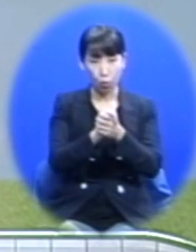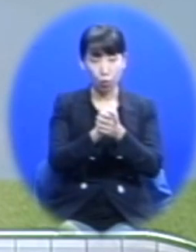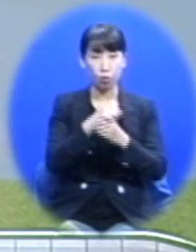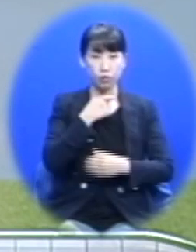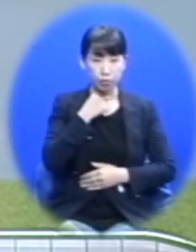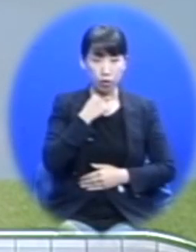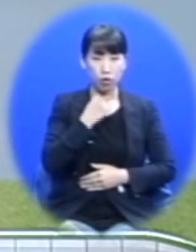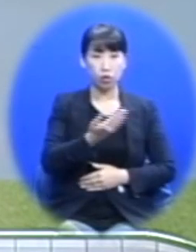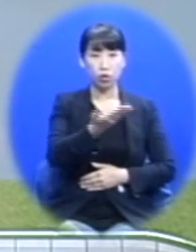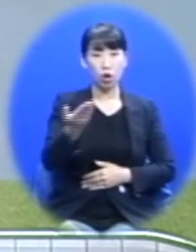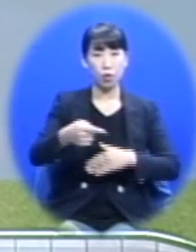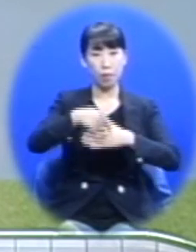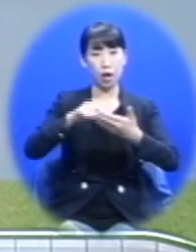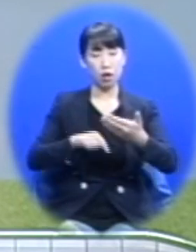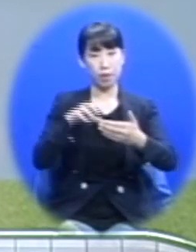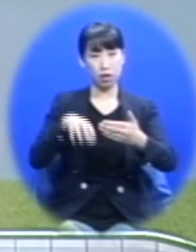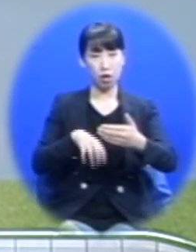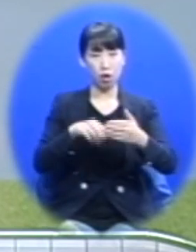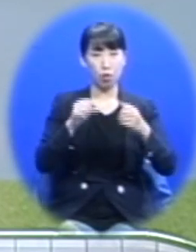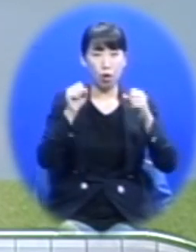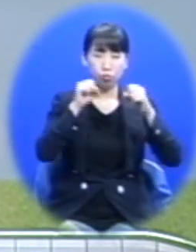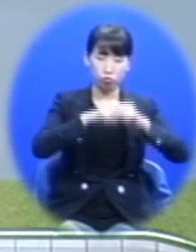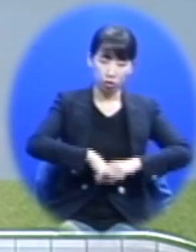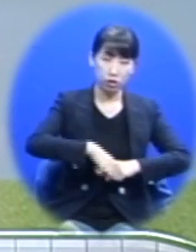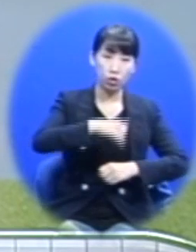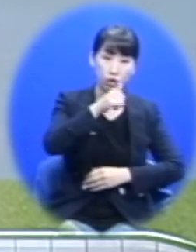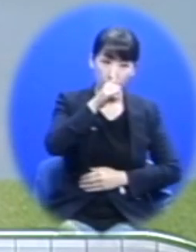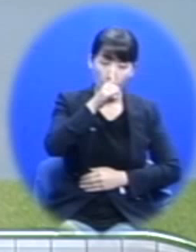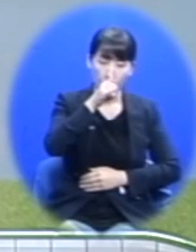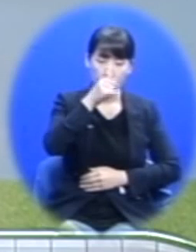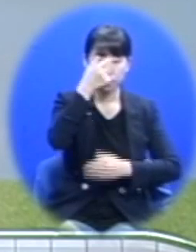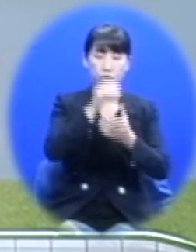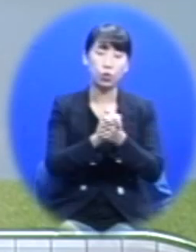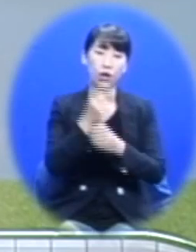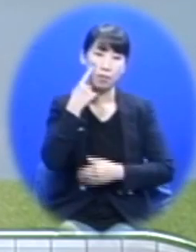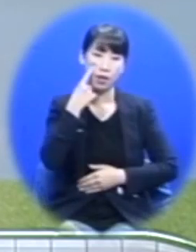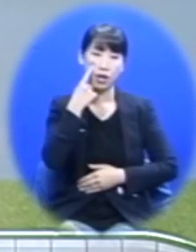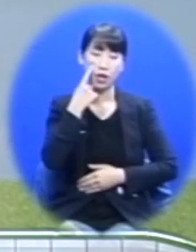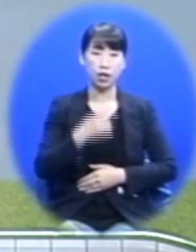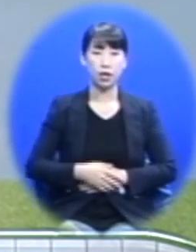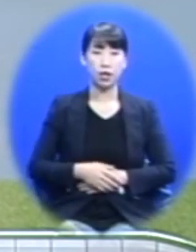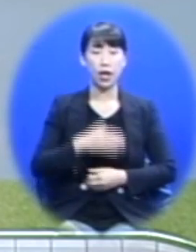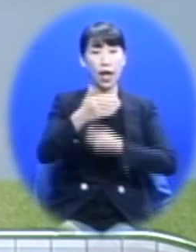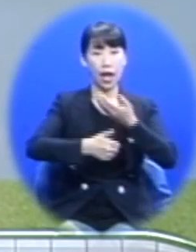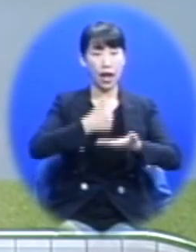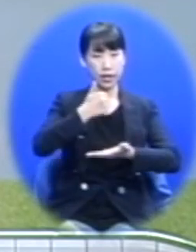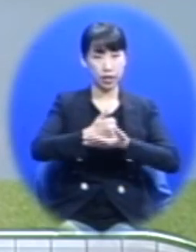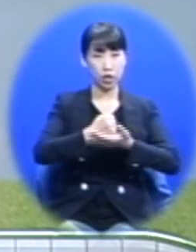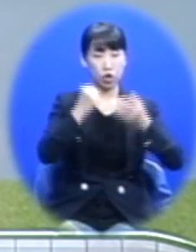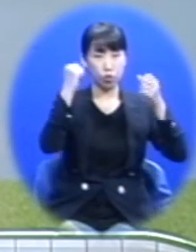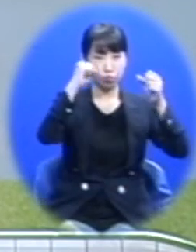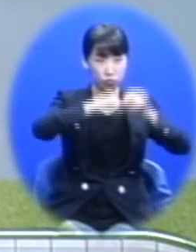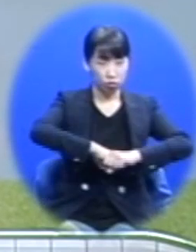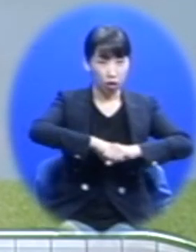마음속에 무너진 것이 있다면 그러면 기도하십시오. 하나님, 정말 무너져야 될